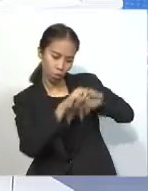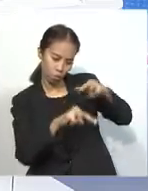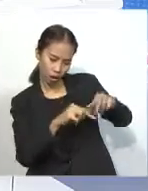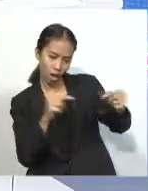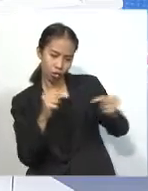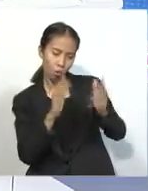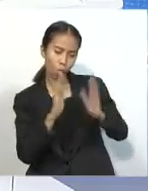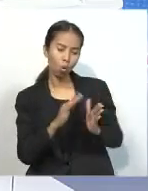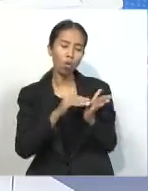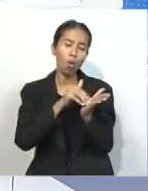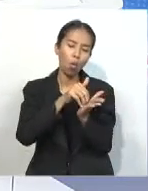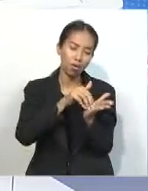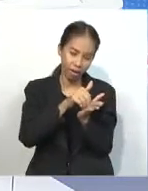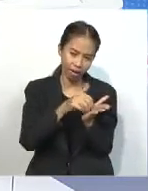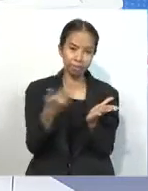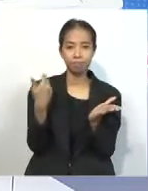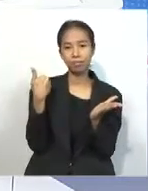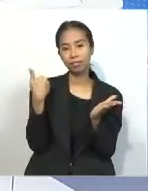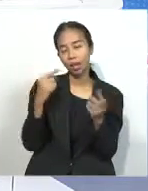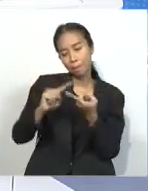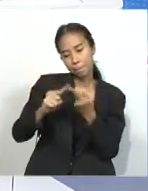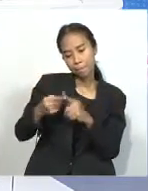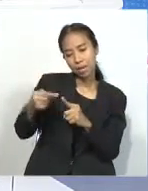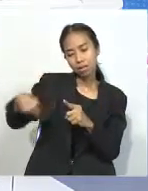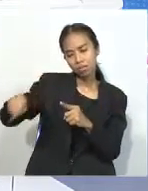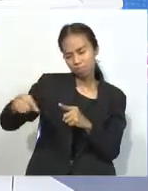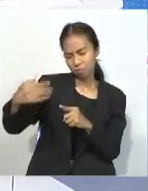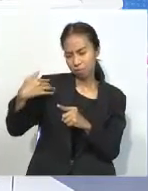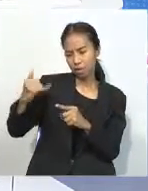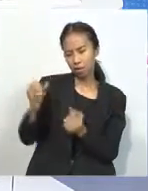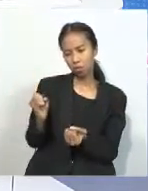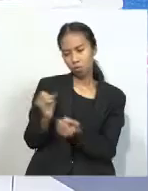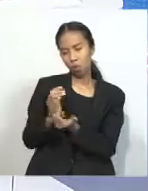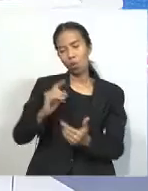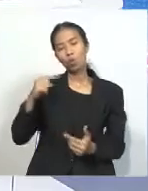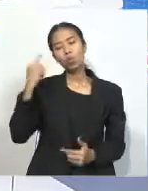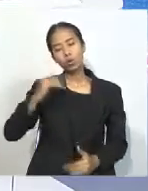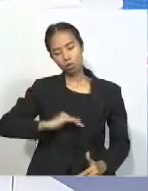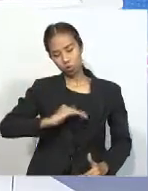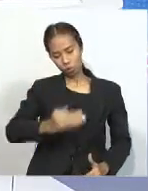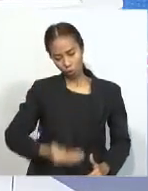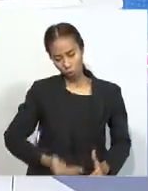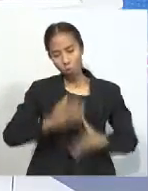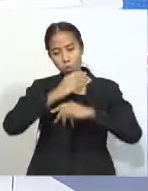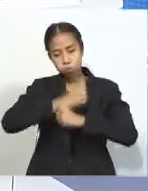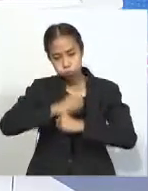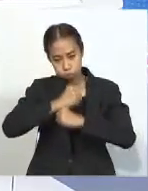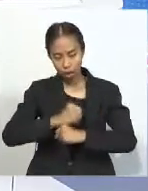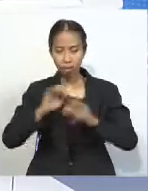เสี่ยงคนในที่อยู่ในพื้นที่ใกล้เคียงกันเป็นเพื่อนกันอาจจะมีภาวะเสี่ยงไม่ว่าจะเป็นบุคคลตั้งครรภ์ผู้สูงอายุหรือว่